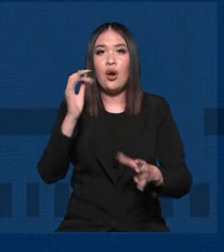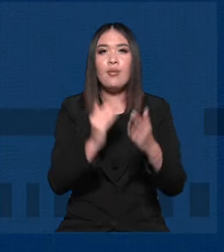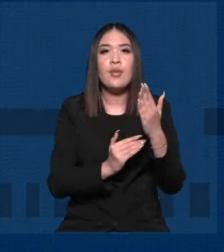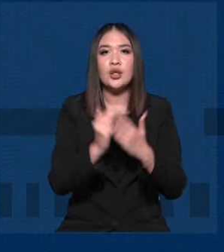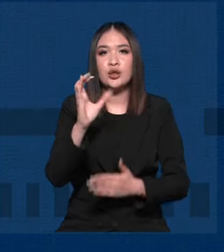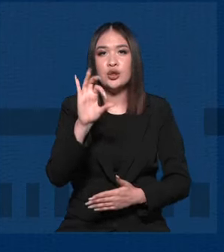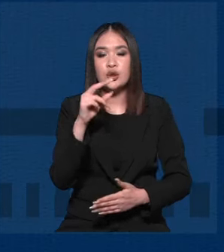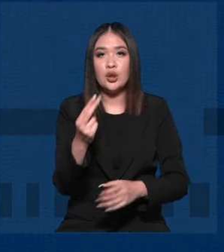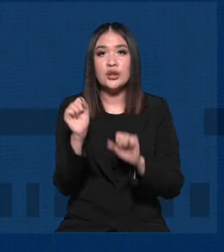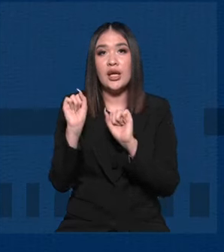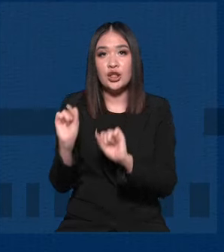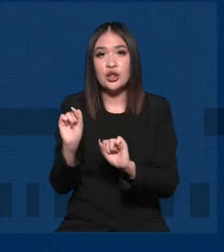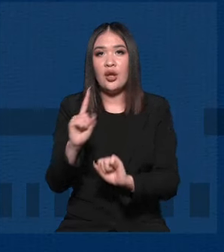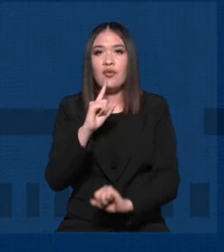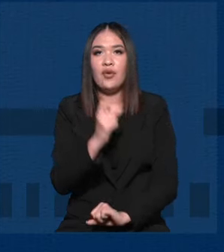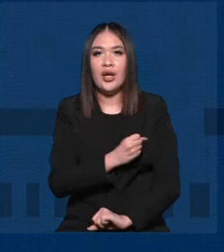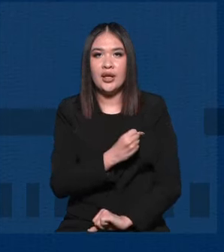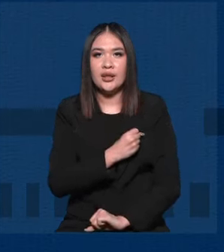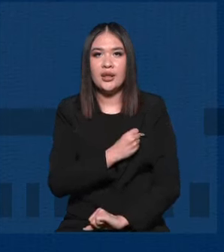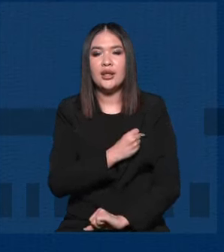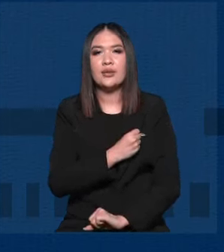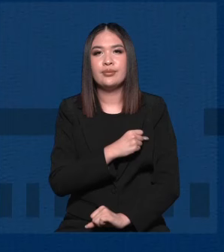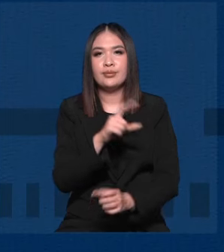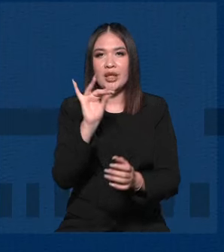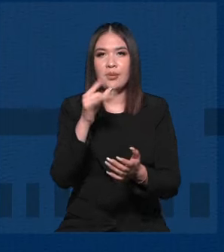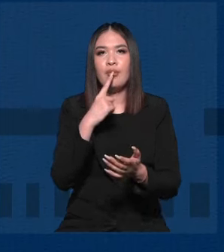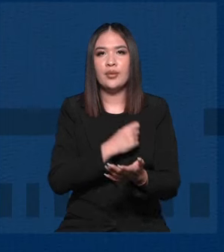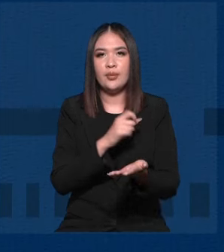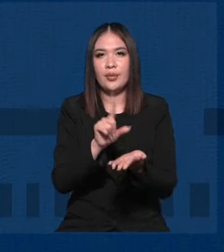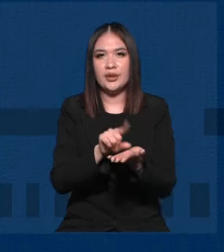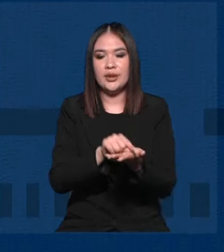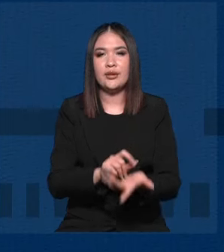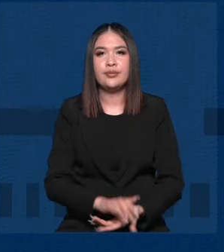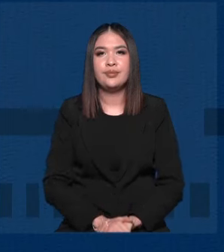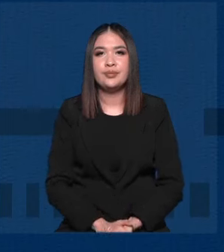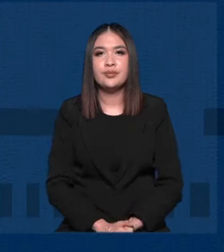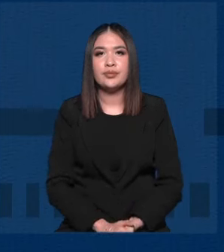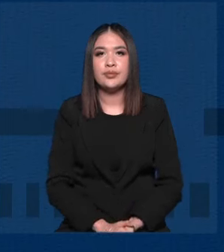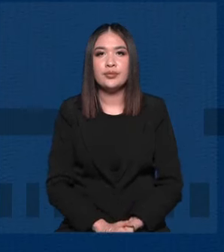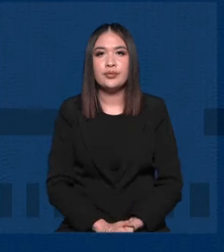социальной защищенности военнослужащих и военных пенсионеров.